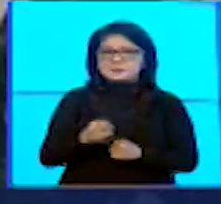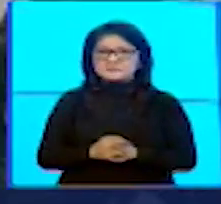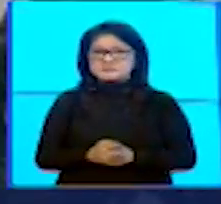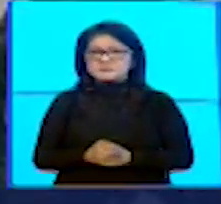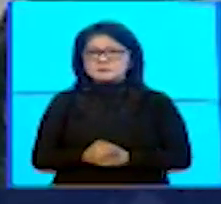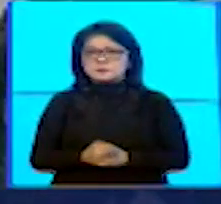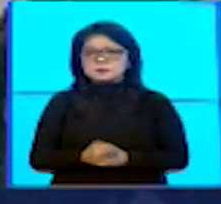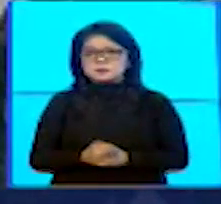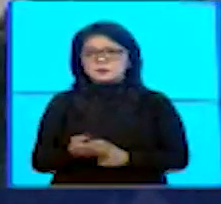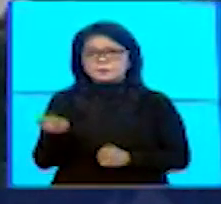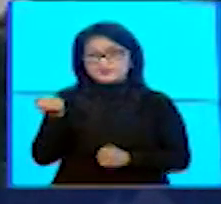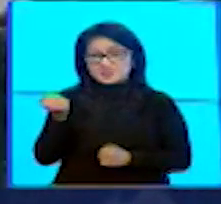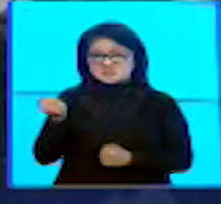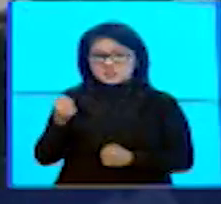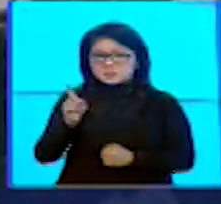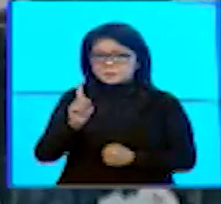ke warung